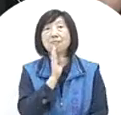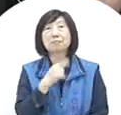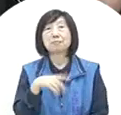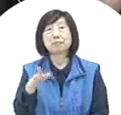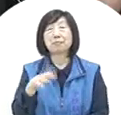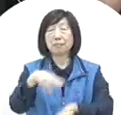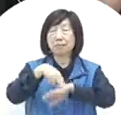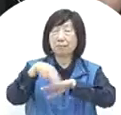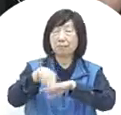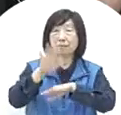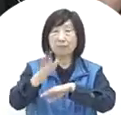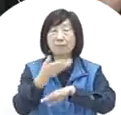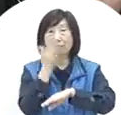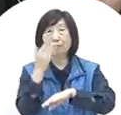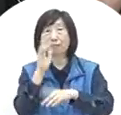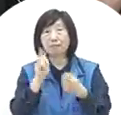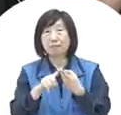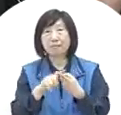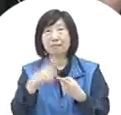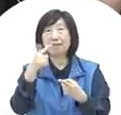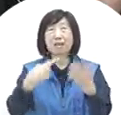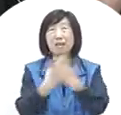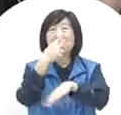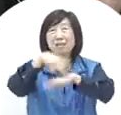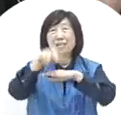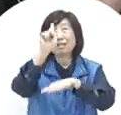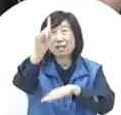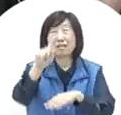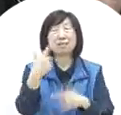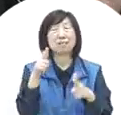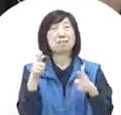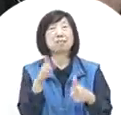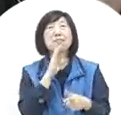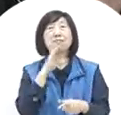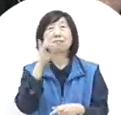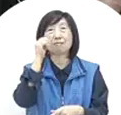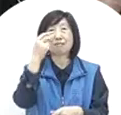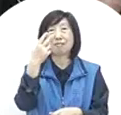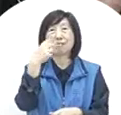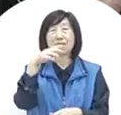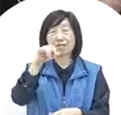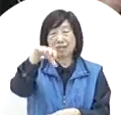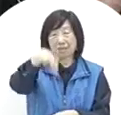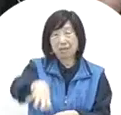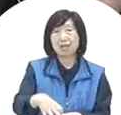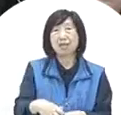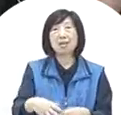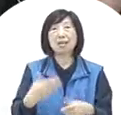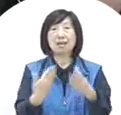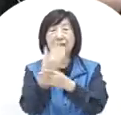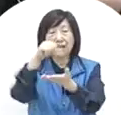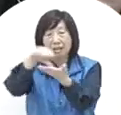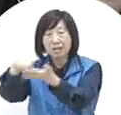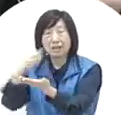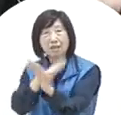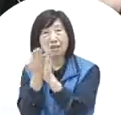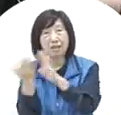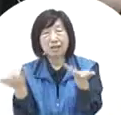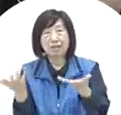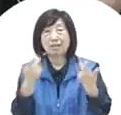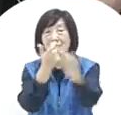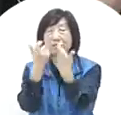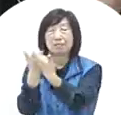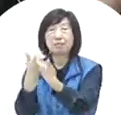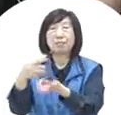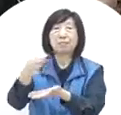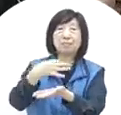计包装以外， 不是设计而已，还有整个地方产业的结合，整个观光 的 体验行销，这